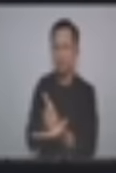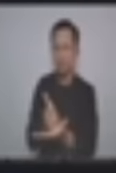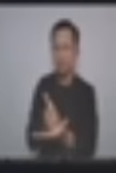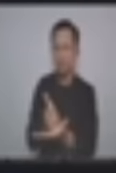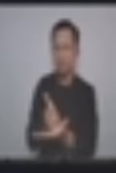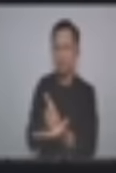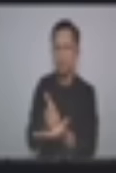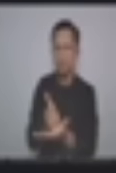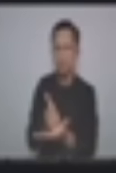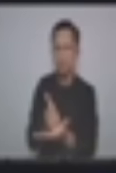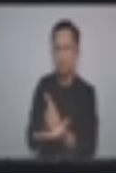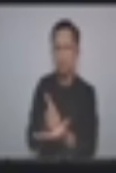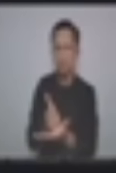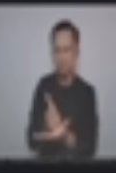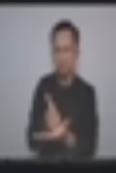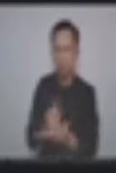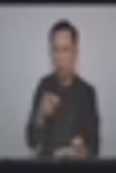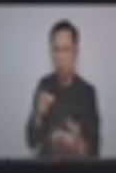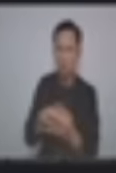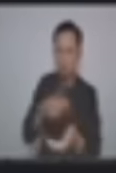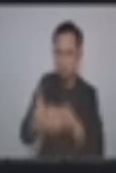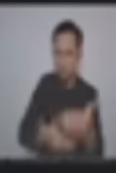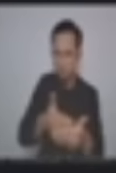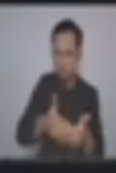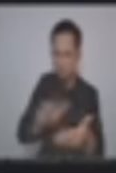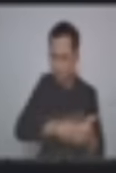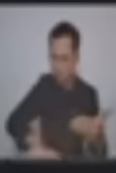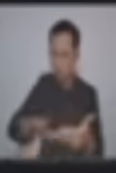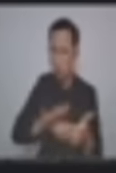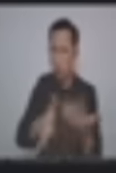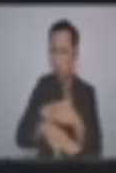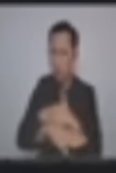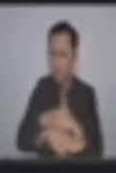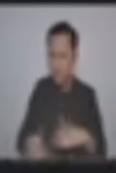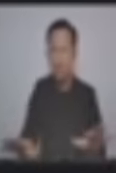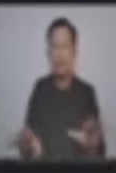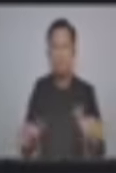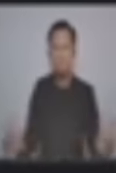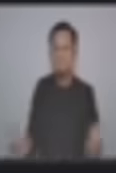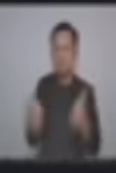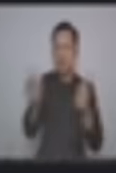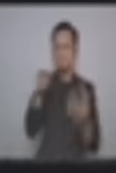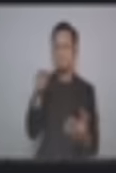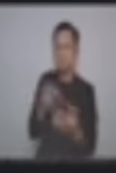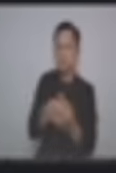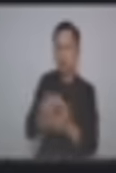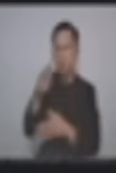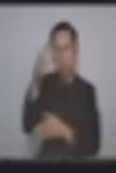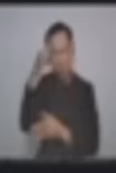yang wajar setelah seluruh rangkaian Pemilu usai siapun yang menjadi pemenang pemilu akan melaksanakan kepemimpinan dengan